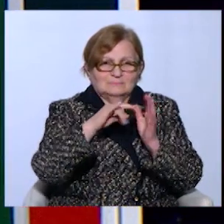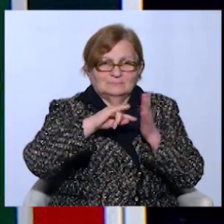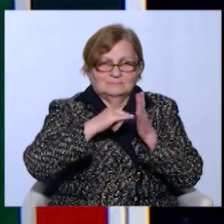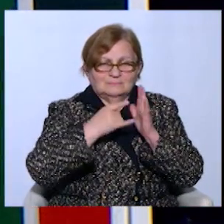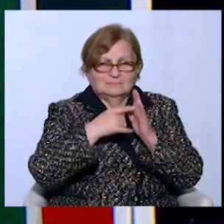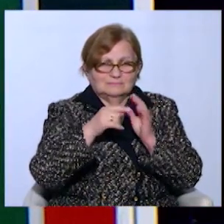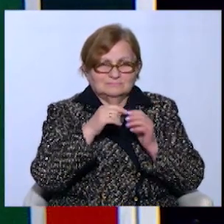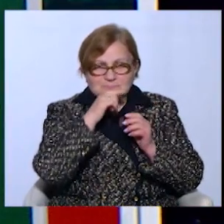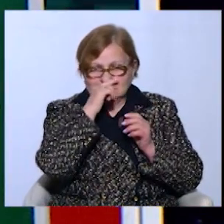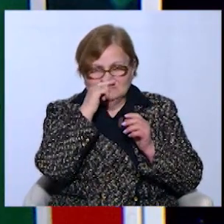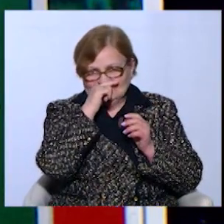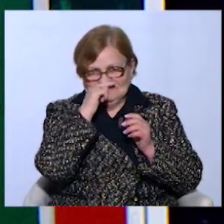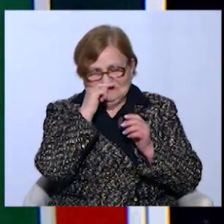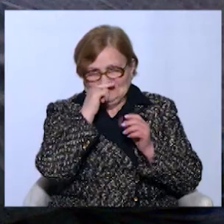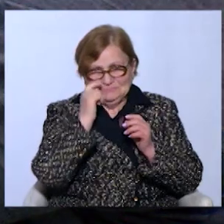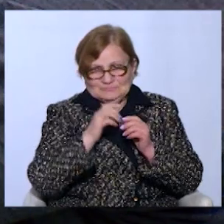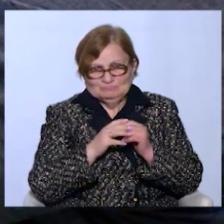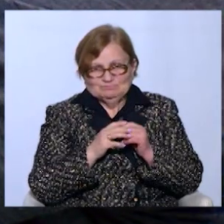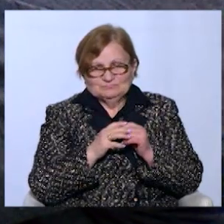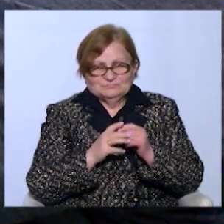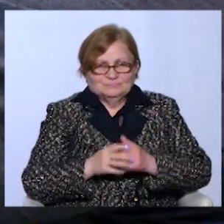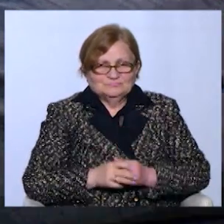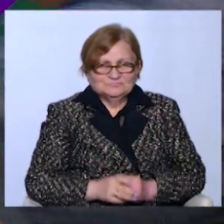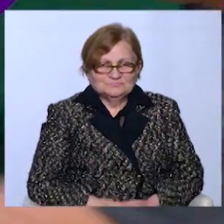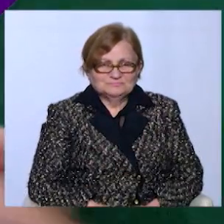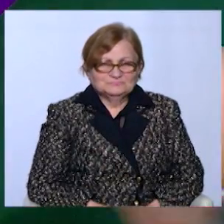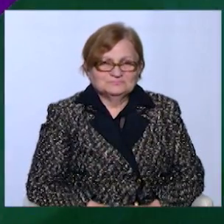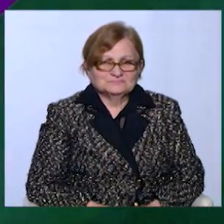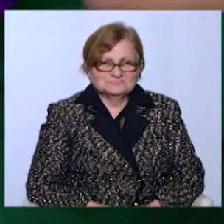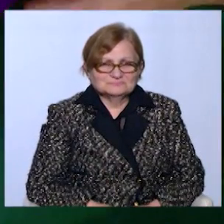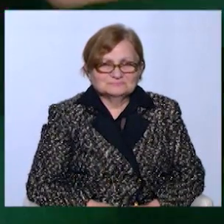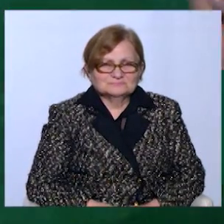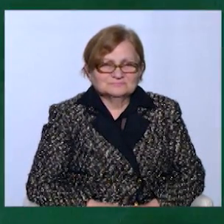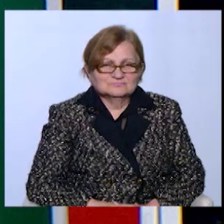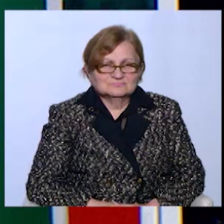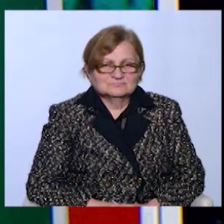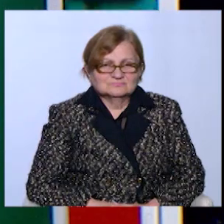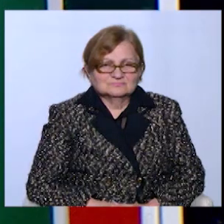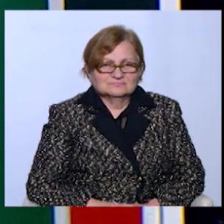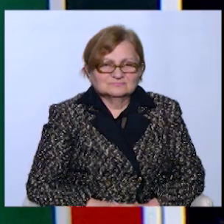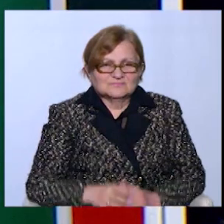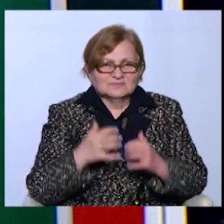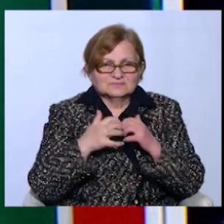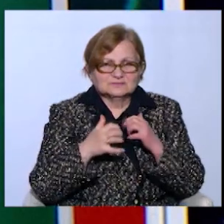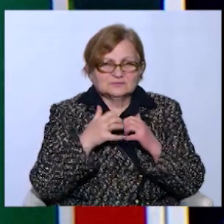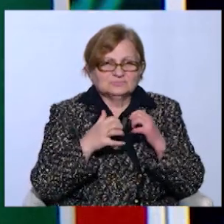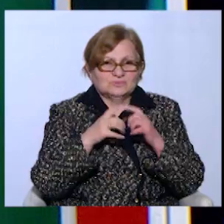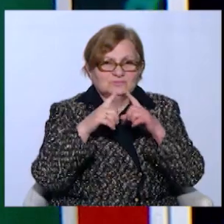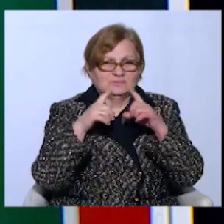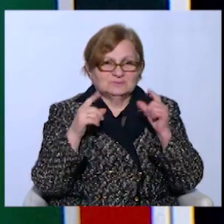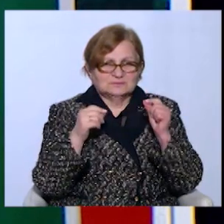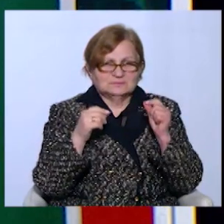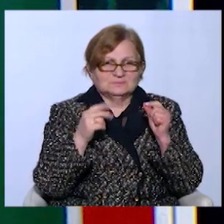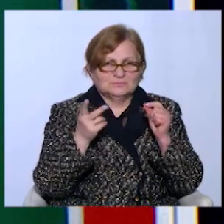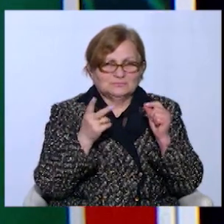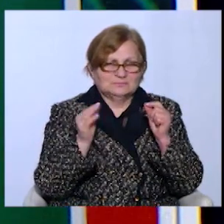ახლა ეს ფიგურა მოდით აქედან ასე მივადოთ. საშუალო ზომის სამკუთხედი